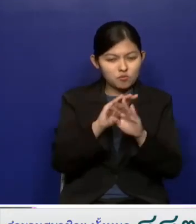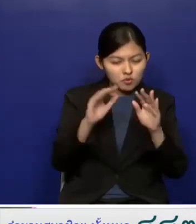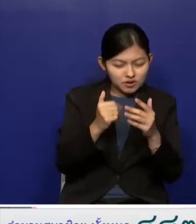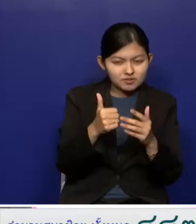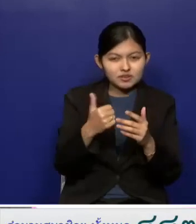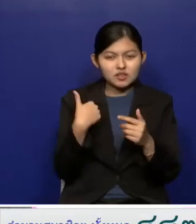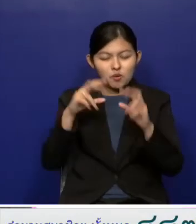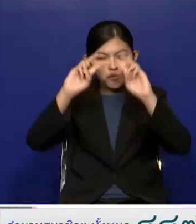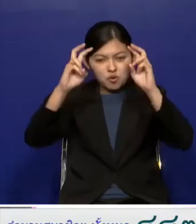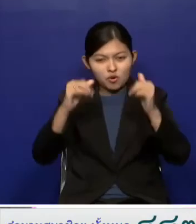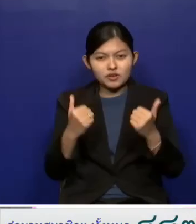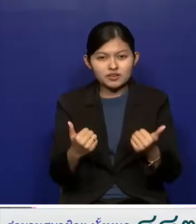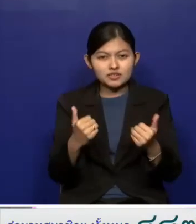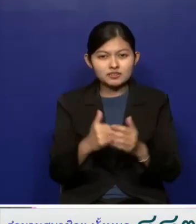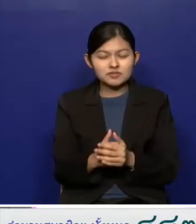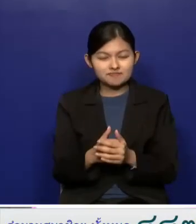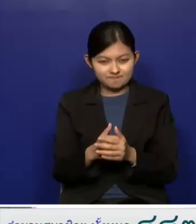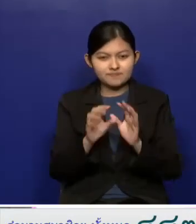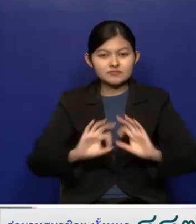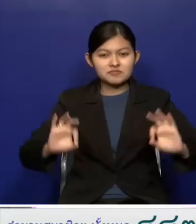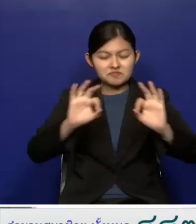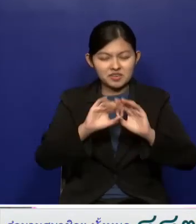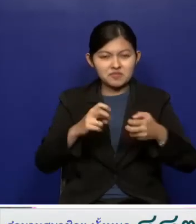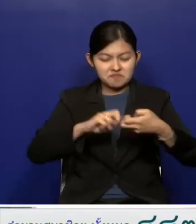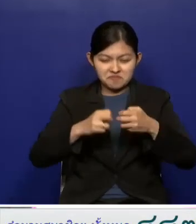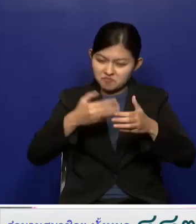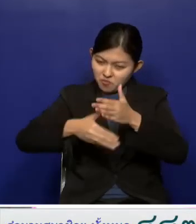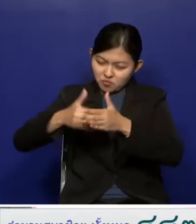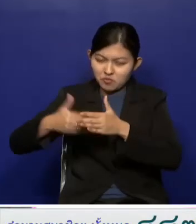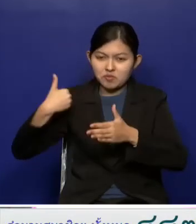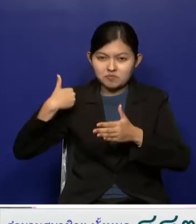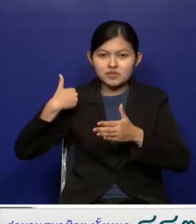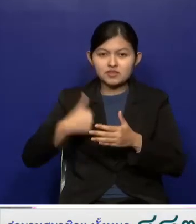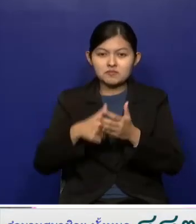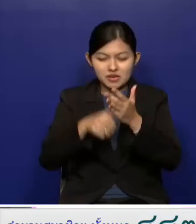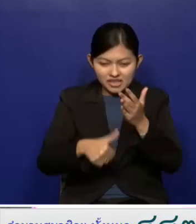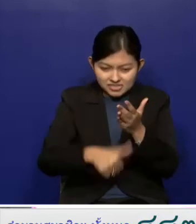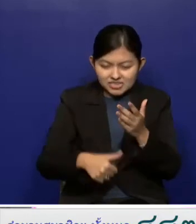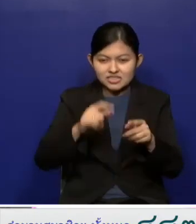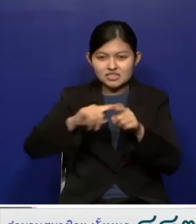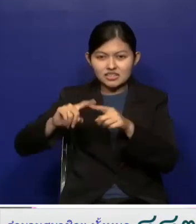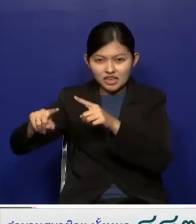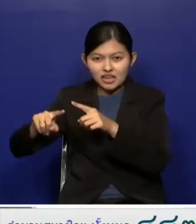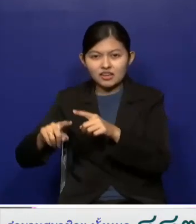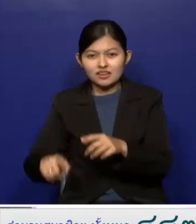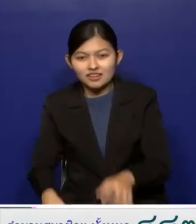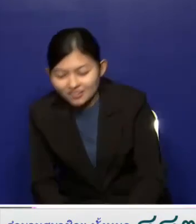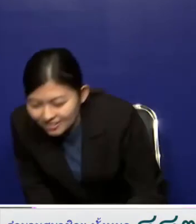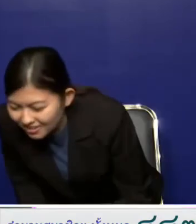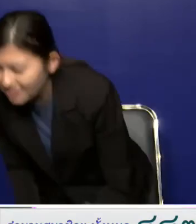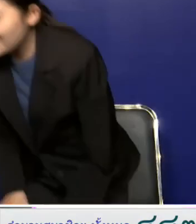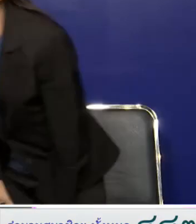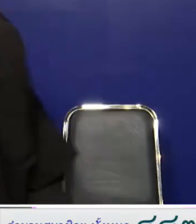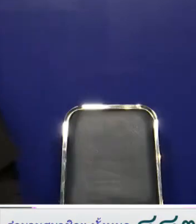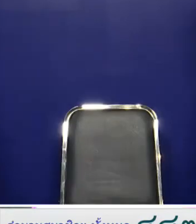เรื่องนี้ก็ถือว่าเป็นสิ่งหนึ่งที่เป็นอุปสรรคปัญหาภาษีความหวานการที่เครื่องดื่มต่างๆมี